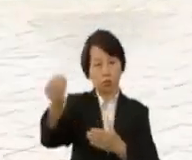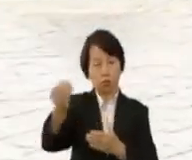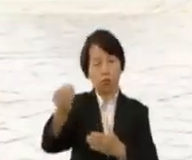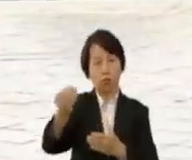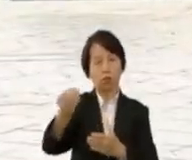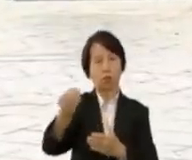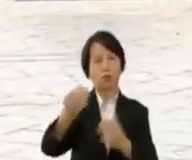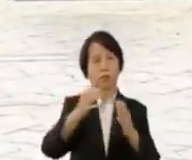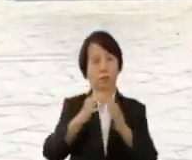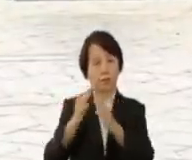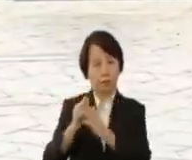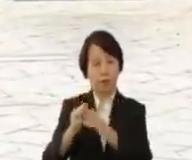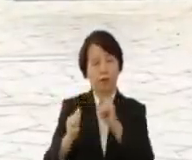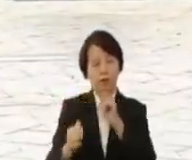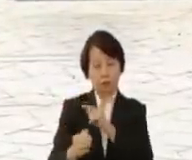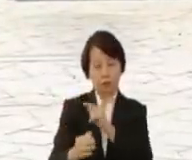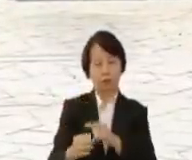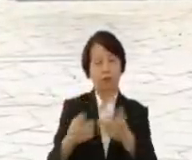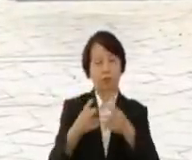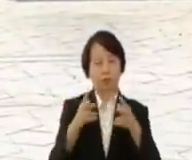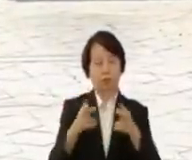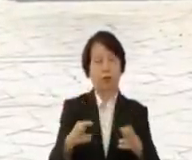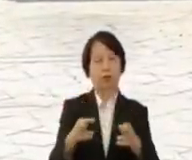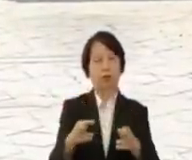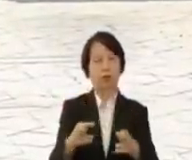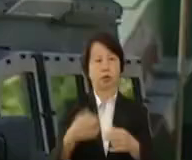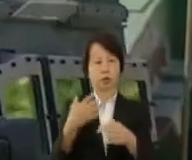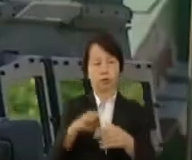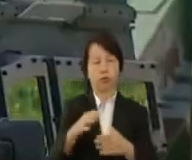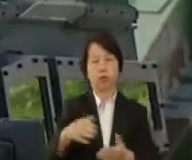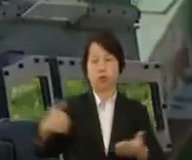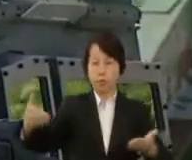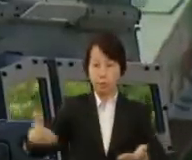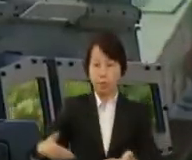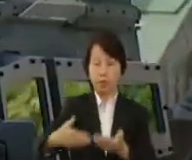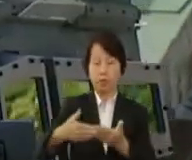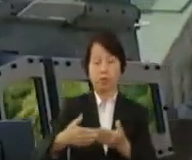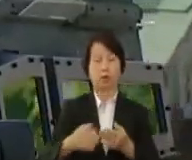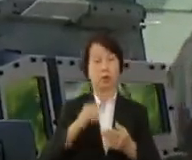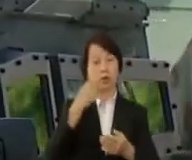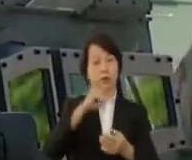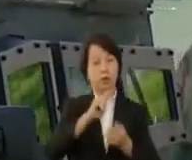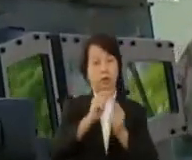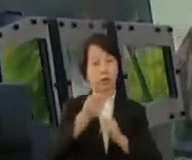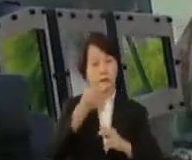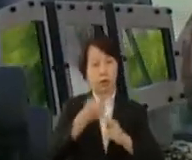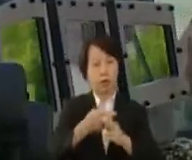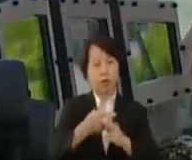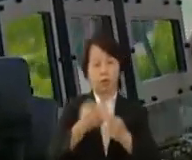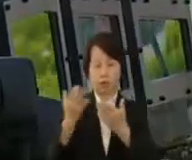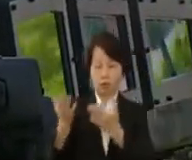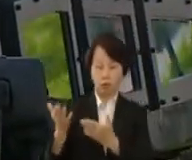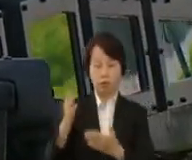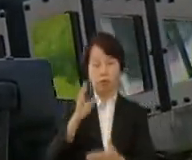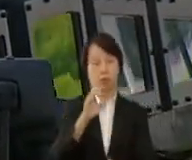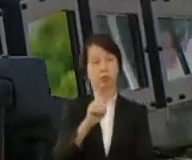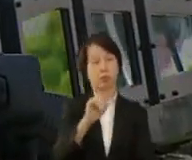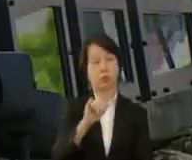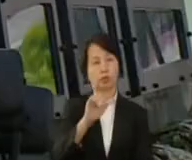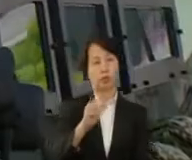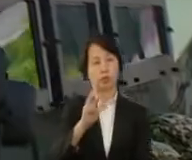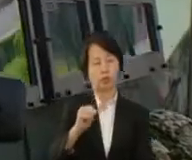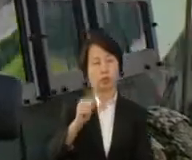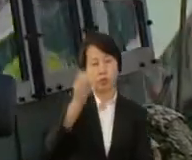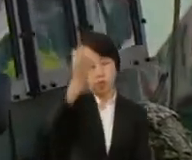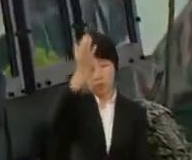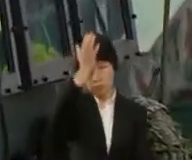anti-riot. Rentaka telah dilancarkan dan telah diperkenan untuk dinamakan oleh Kebawah Duli Yang Maha Mulia Sri